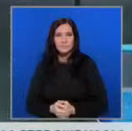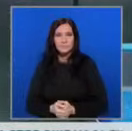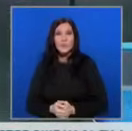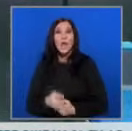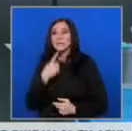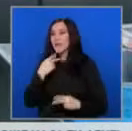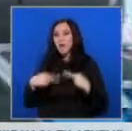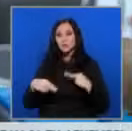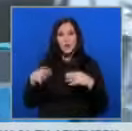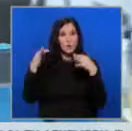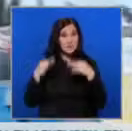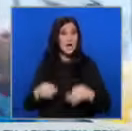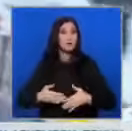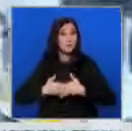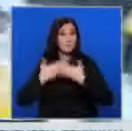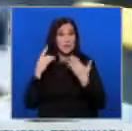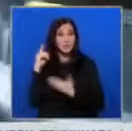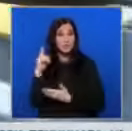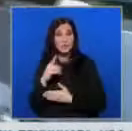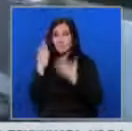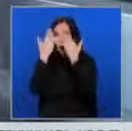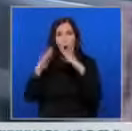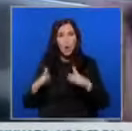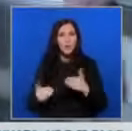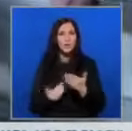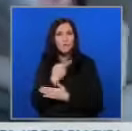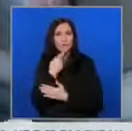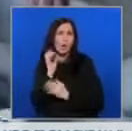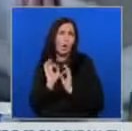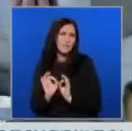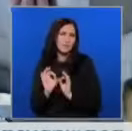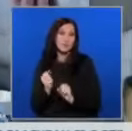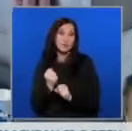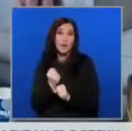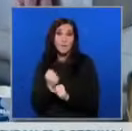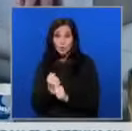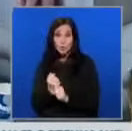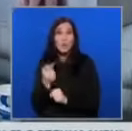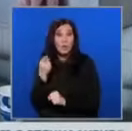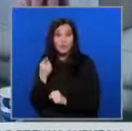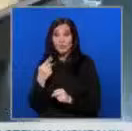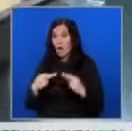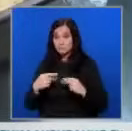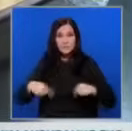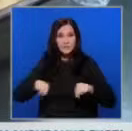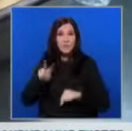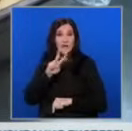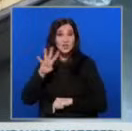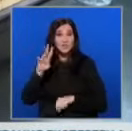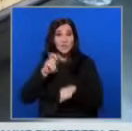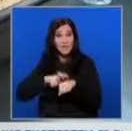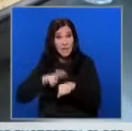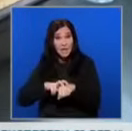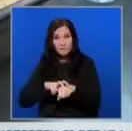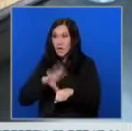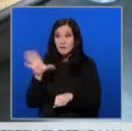За ресторантите официалните празнични дни по Коледа и Нова година обикновено са работни. Това заведение на 24 декември